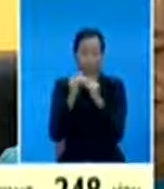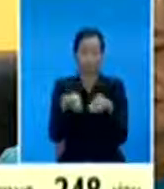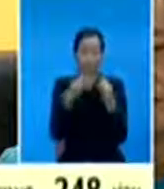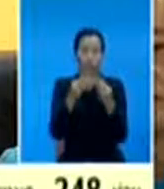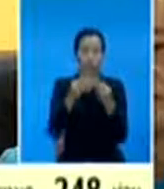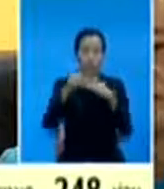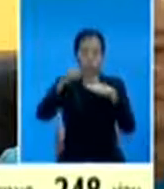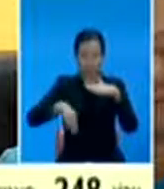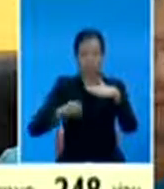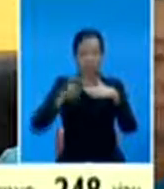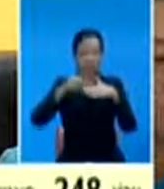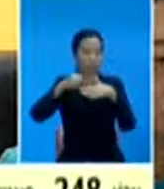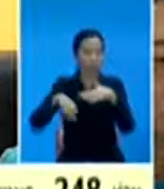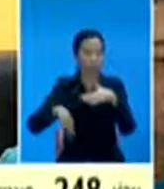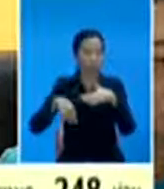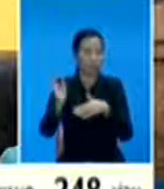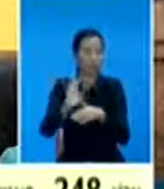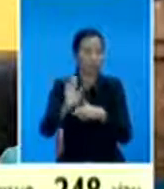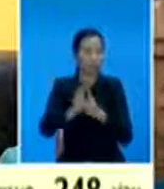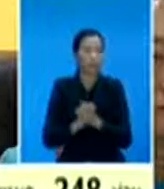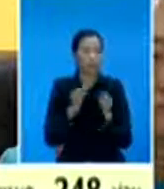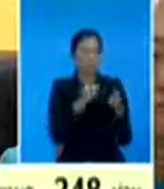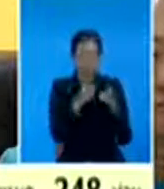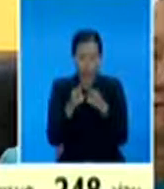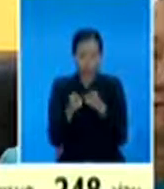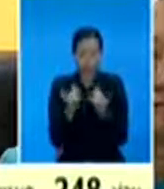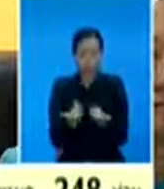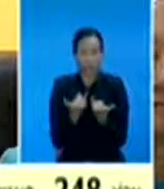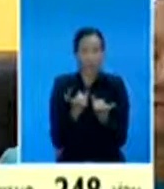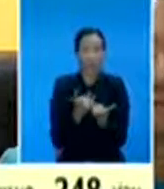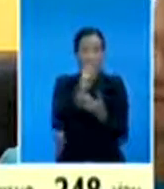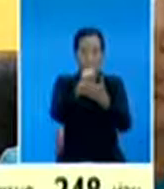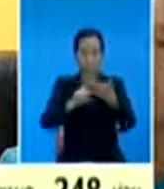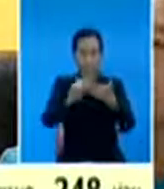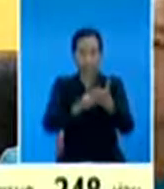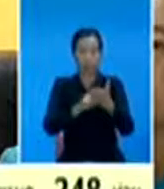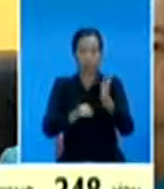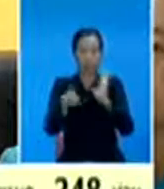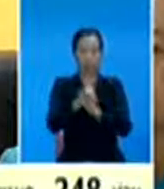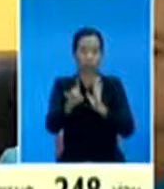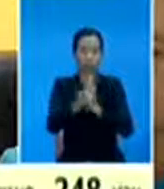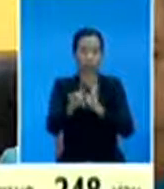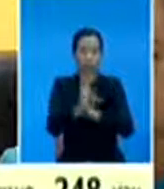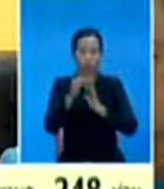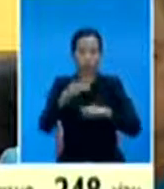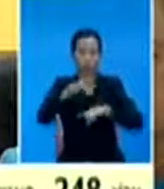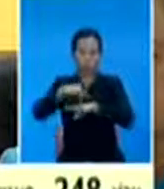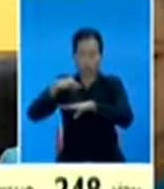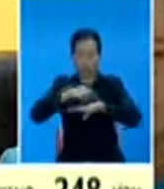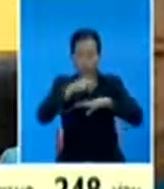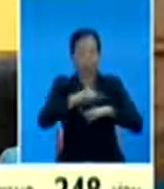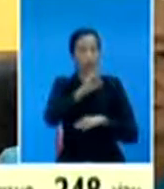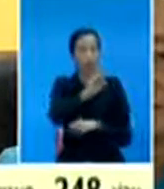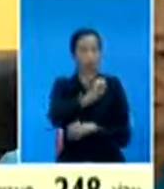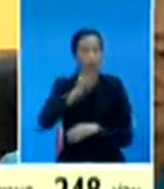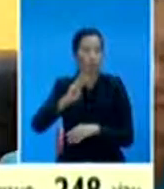10กลุ่มอาชีพสามารถมาได้2ช่องทางคือสมัครโดยอิสระและองค์กรเป็นผู้ส่งสมัครซึ่งจะใช้วิธีการ